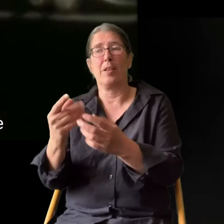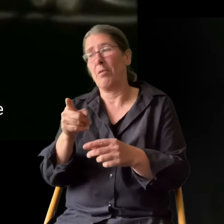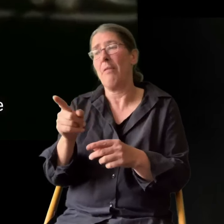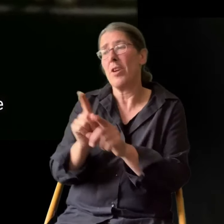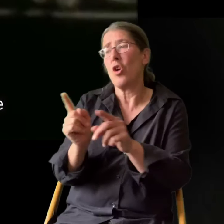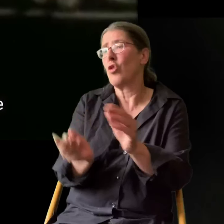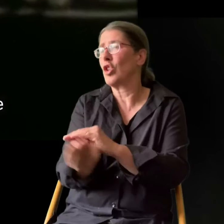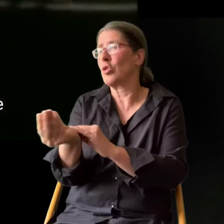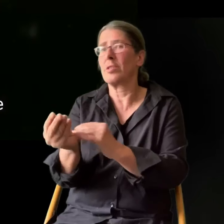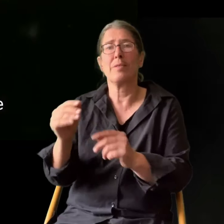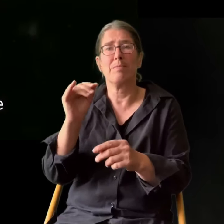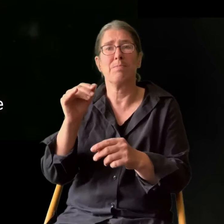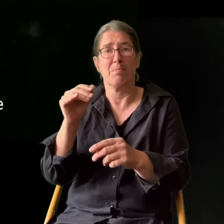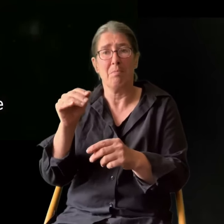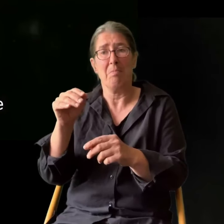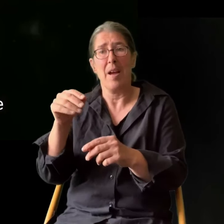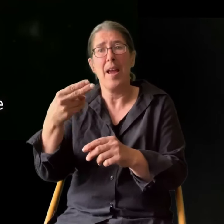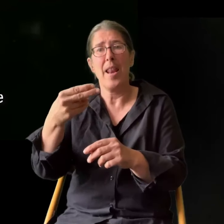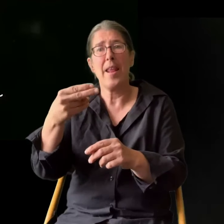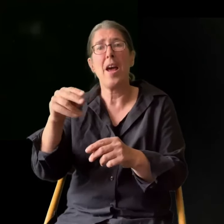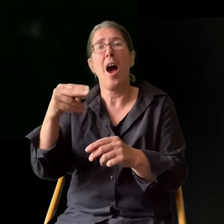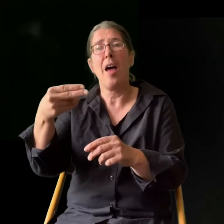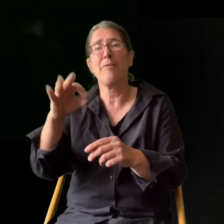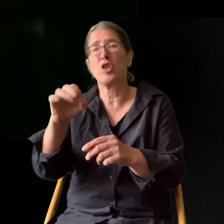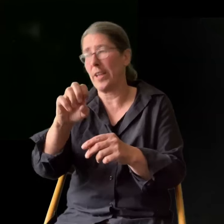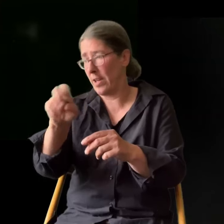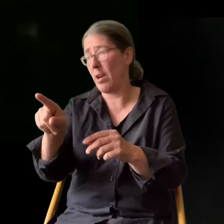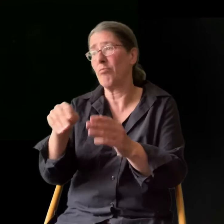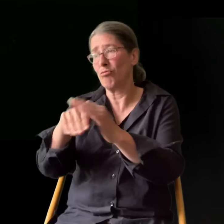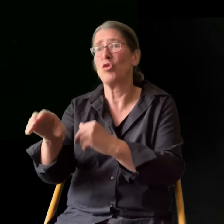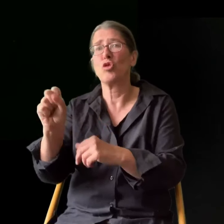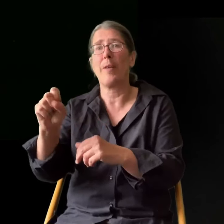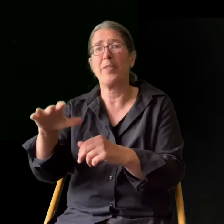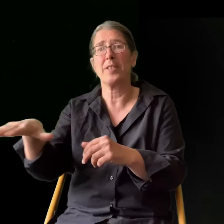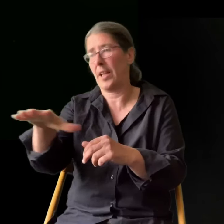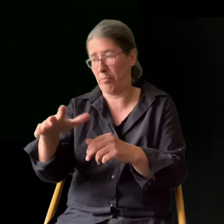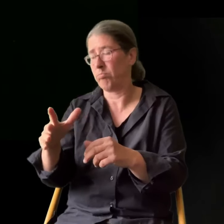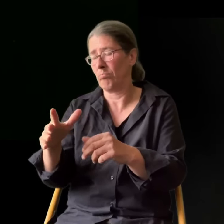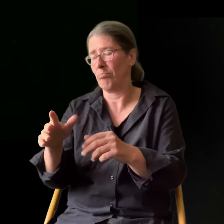Staffelsee. 2 Tage später findet ihn dort die Polizei.